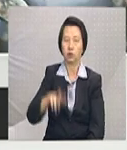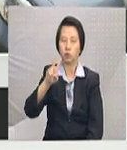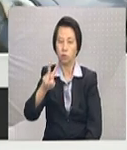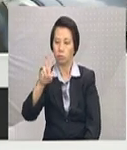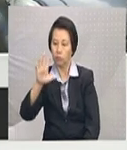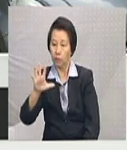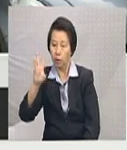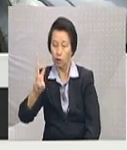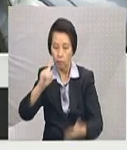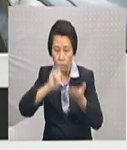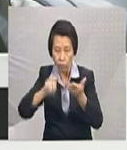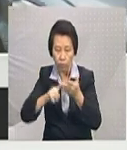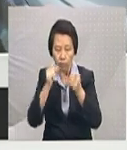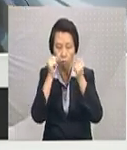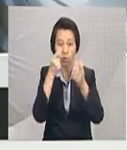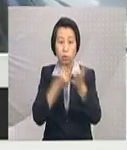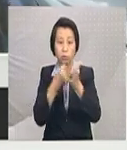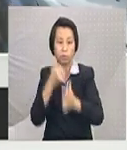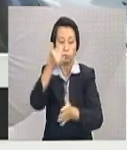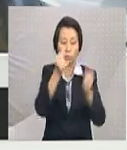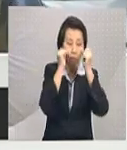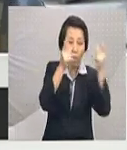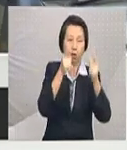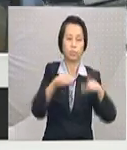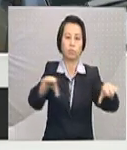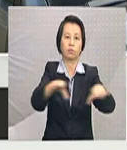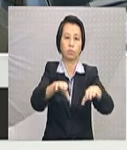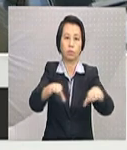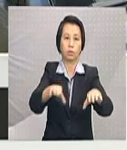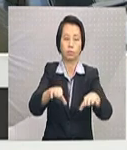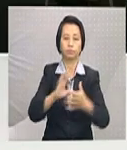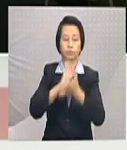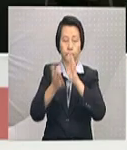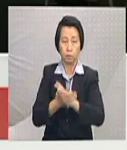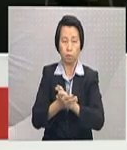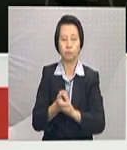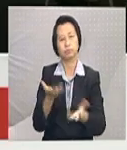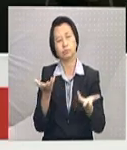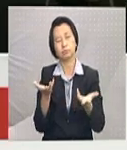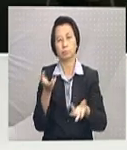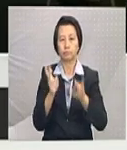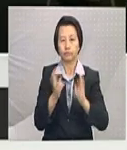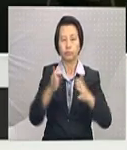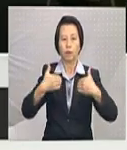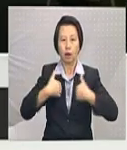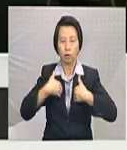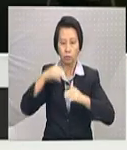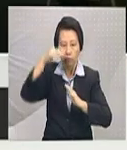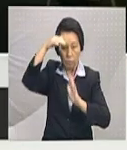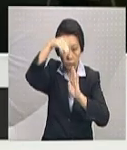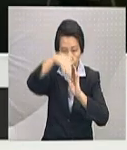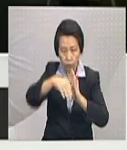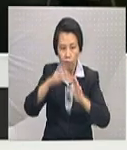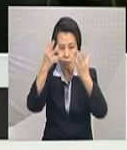23,256 pemeriksaan mengejut telah pun dilaksanakan. Jadi walaupun ada penurunan seperti